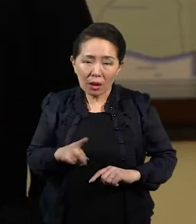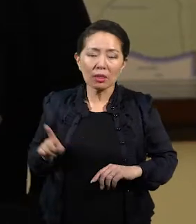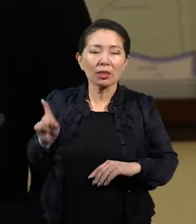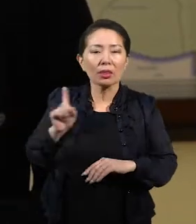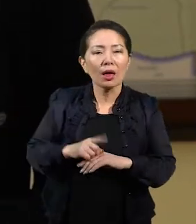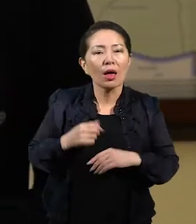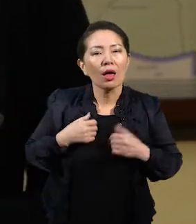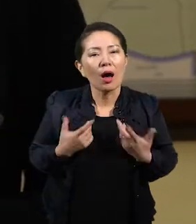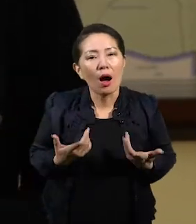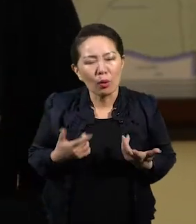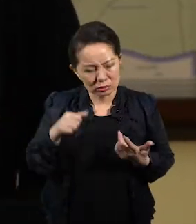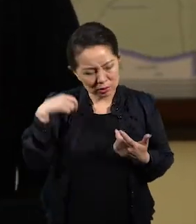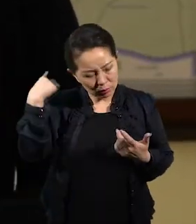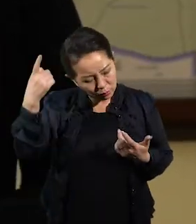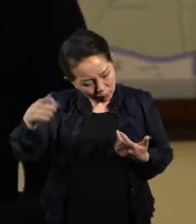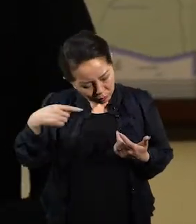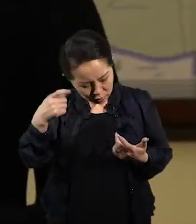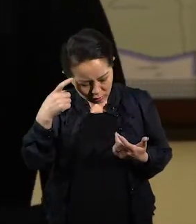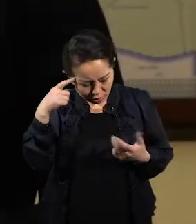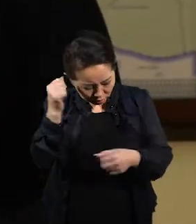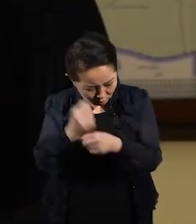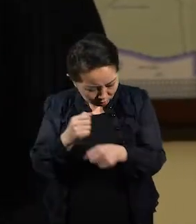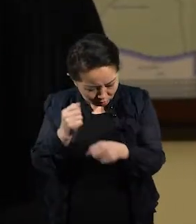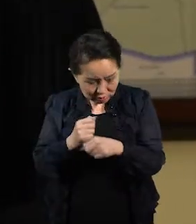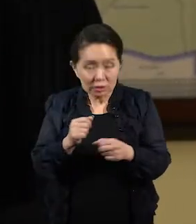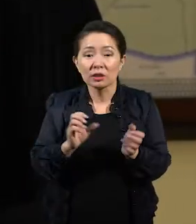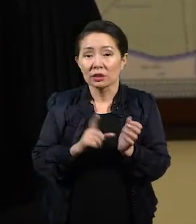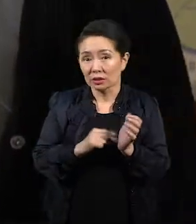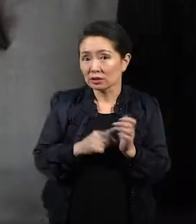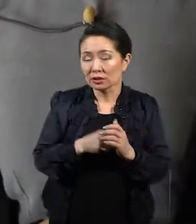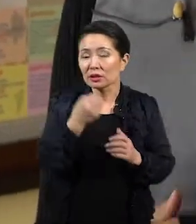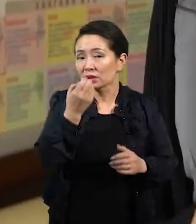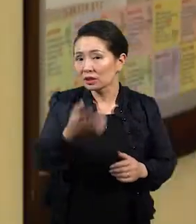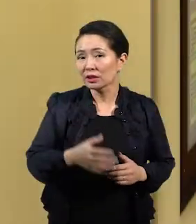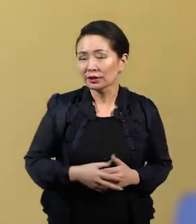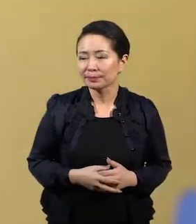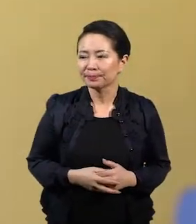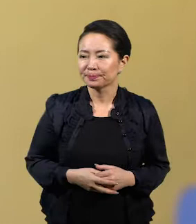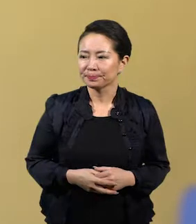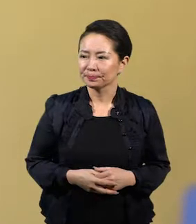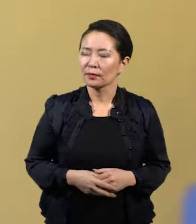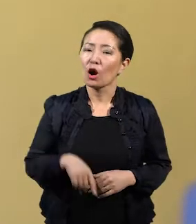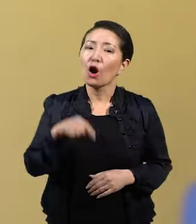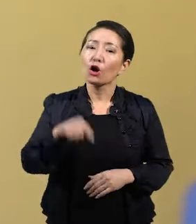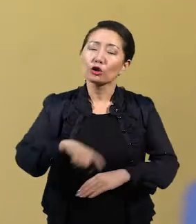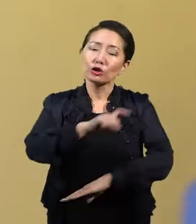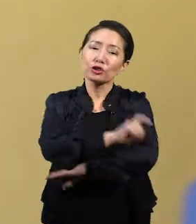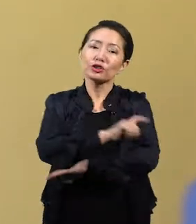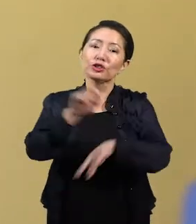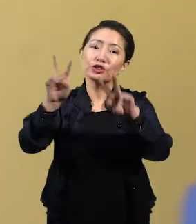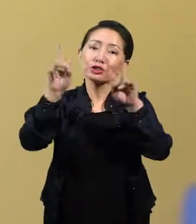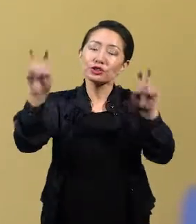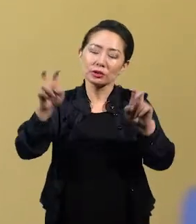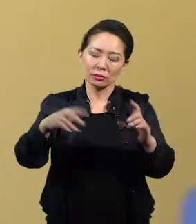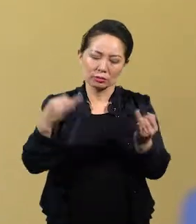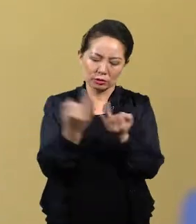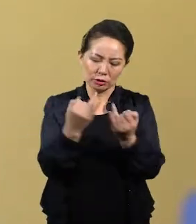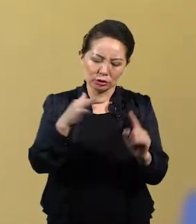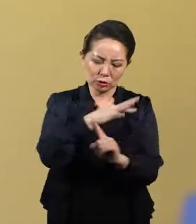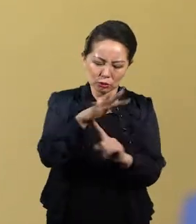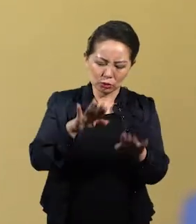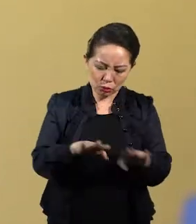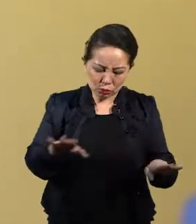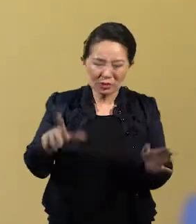дөрөө тулгуурласан эрх зүйлийг маш сайн хийж байгаарай гэж хэлмээр байна. Өнөөдрийн хичээлийн сэдэв бол захим орчинд хүүхдийн хэрэглээ